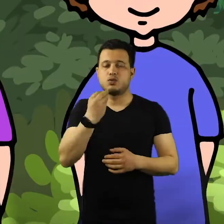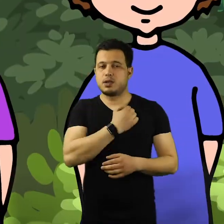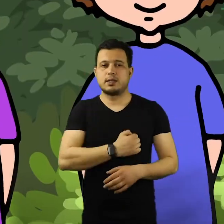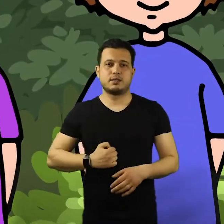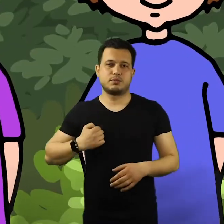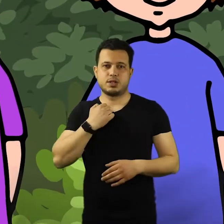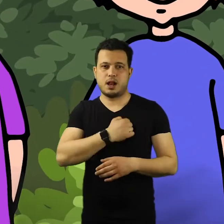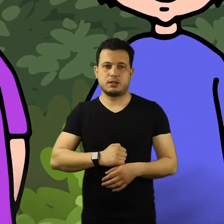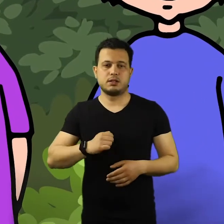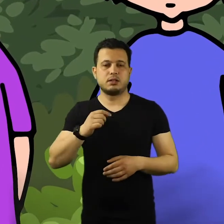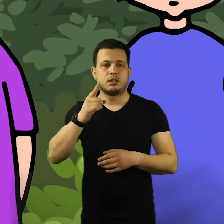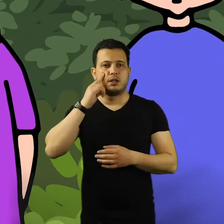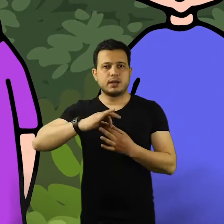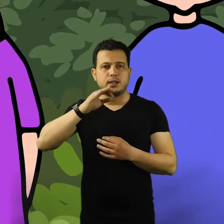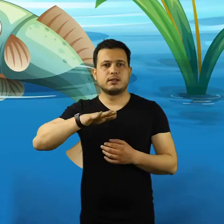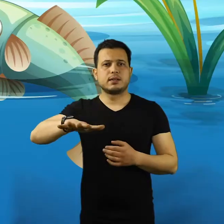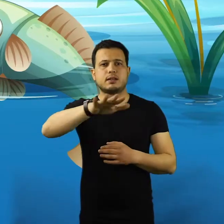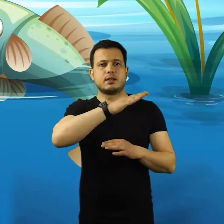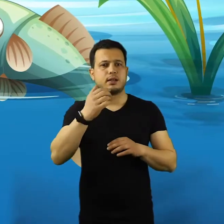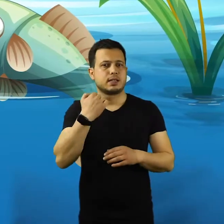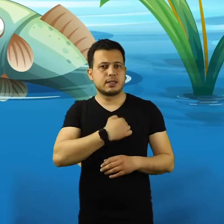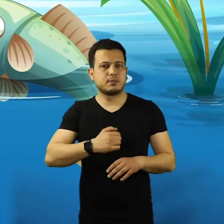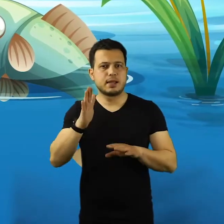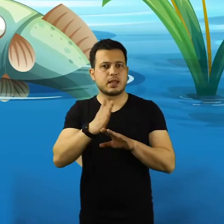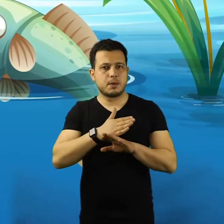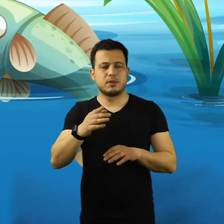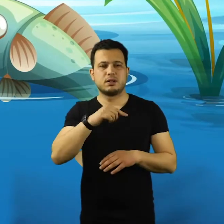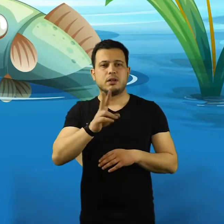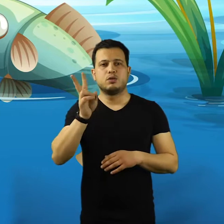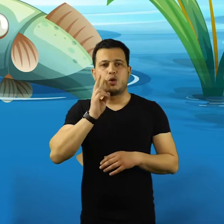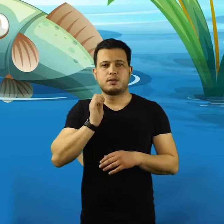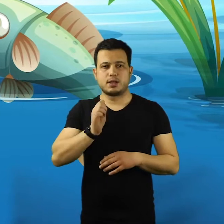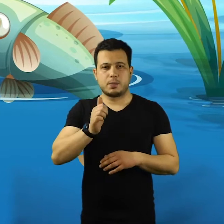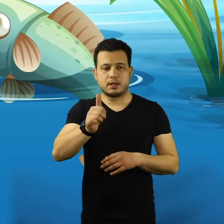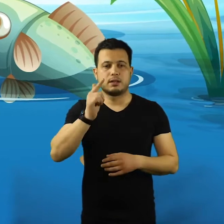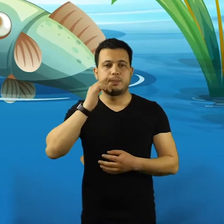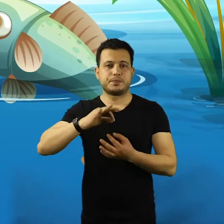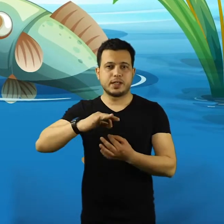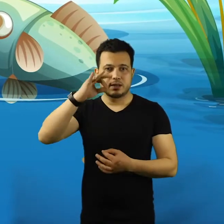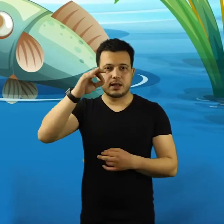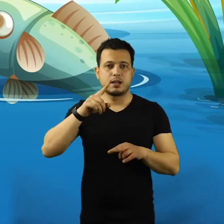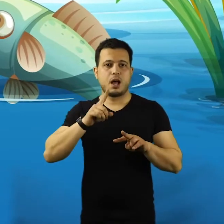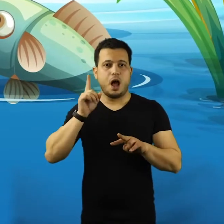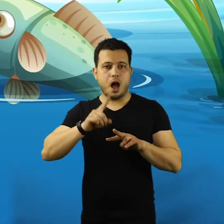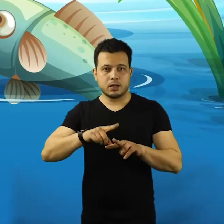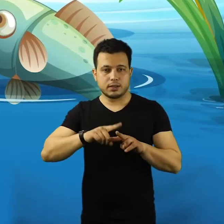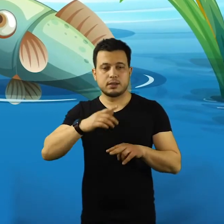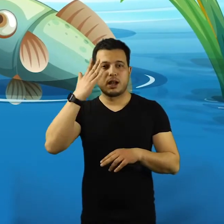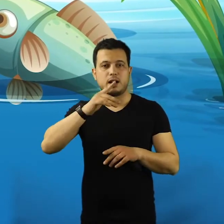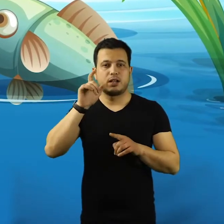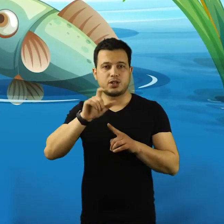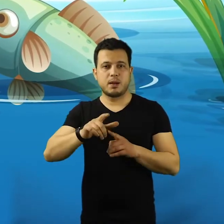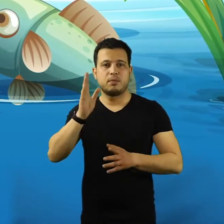İnsanlara neden kızmışlar? Çünkü son zamanlarda insanlar Anıt karaçam ormanını